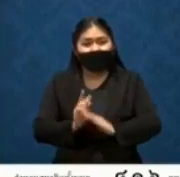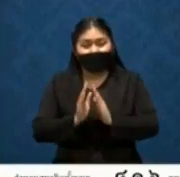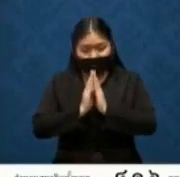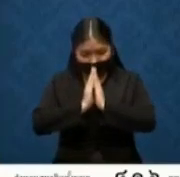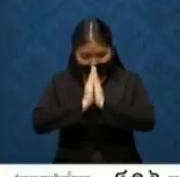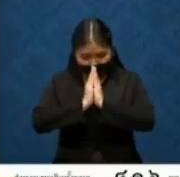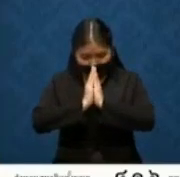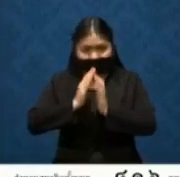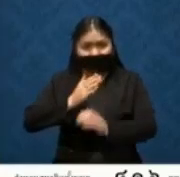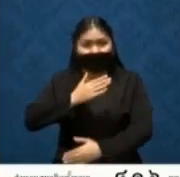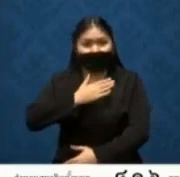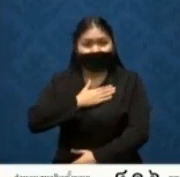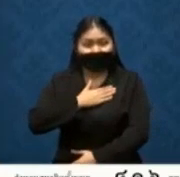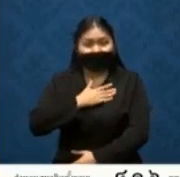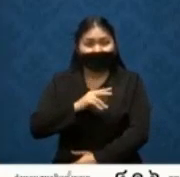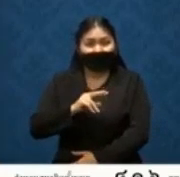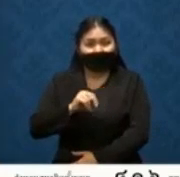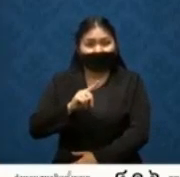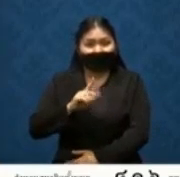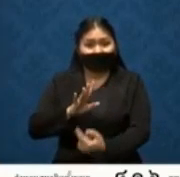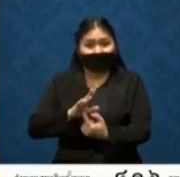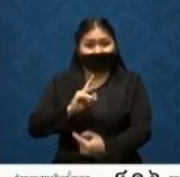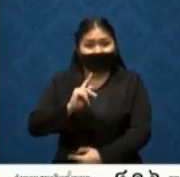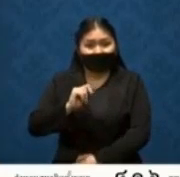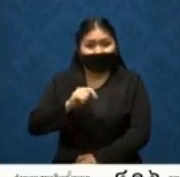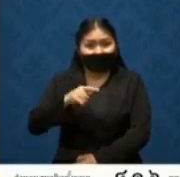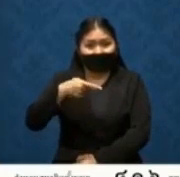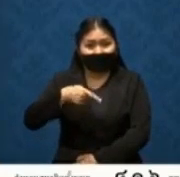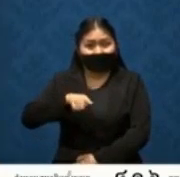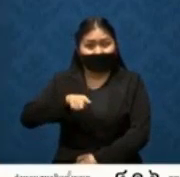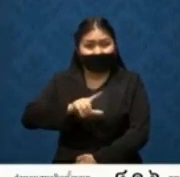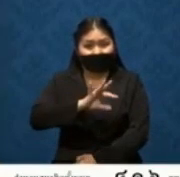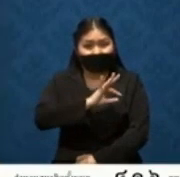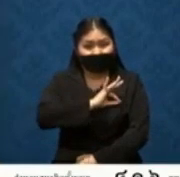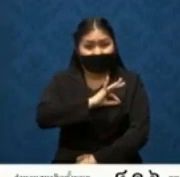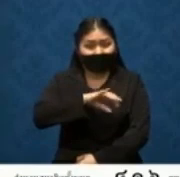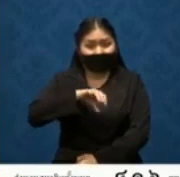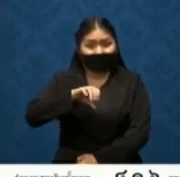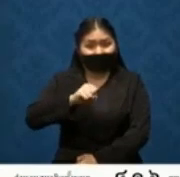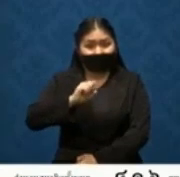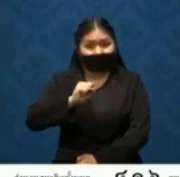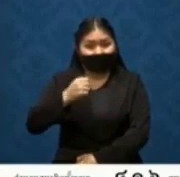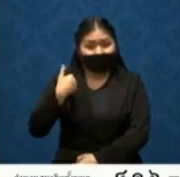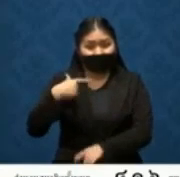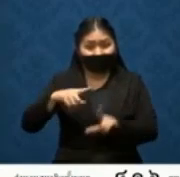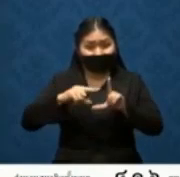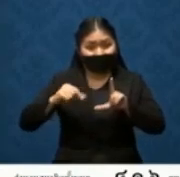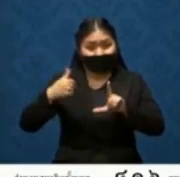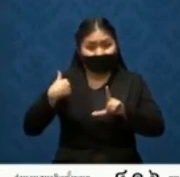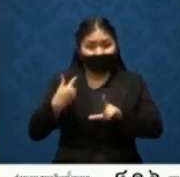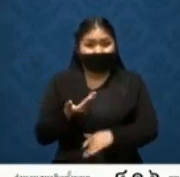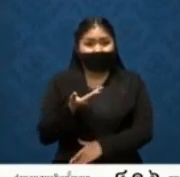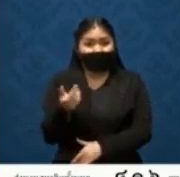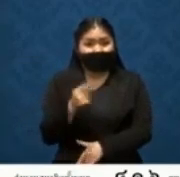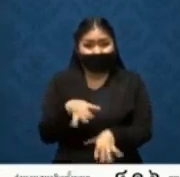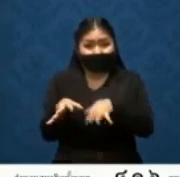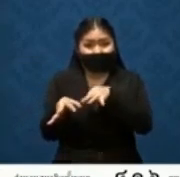เคารพผมนนทพลสืบศักดิ์วงศ์สมาชิกสภาผู้แทนแบบบัญชีรายชื่อพรรคเข้าวไกลวันนี้ขอ